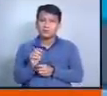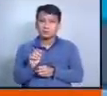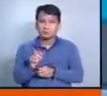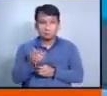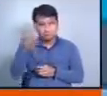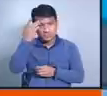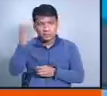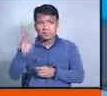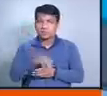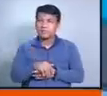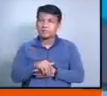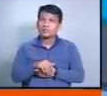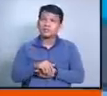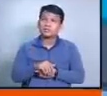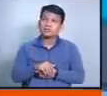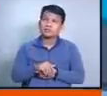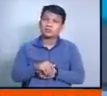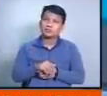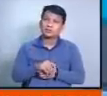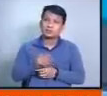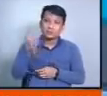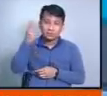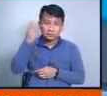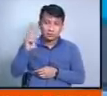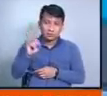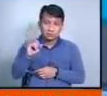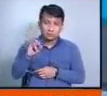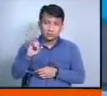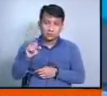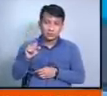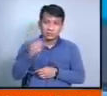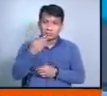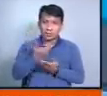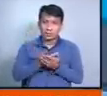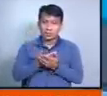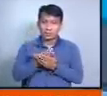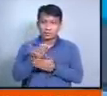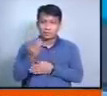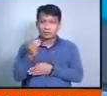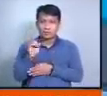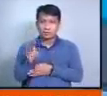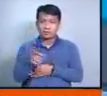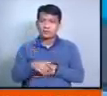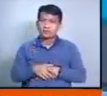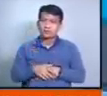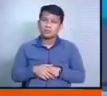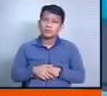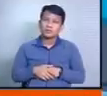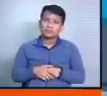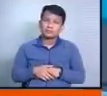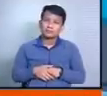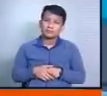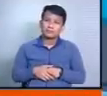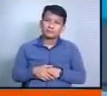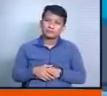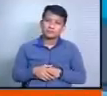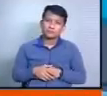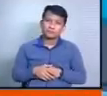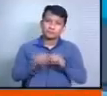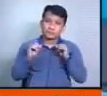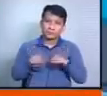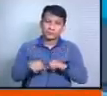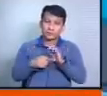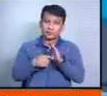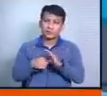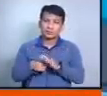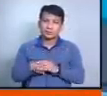to. Si Major Manuel Maligaya, Deputy Chief ng SOSIA. Magandang tanghali po, Sir Major. Magandang tanghali, sir.